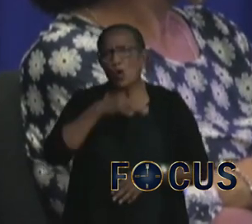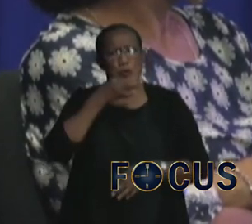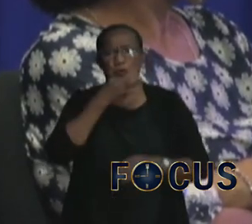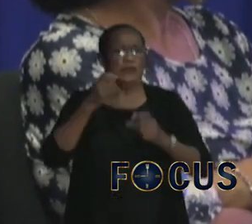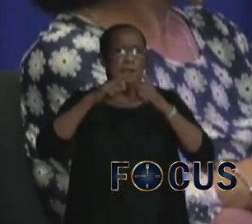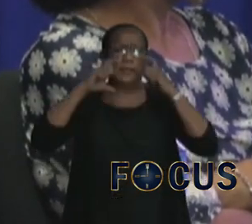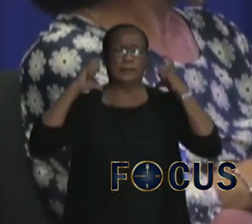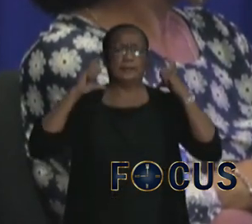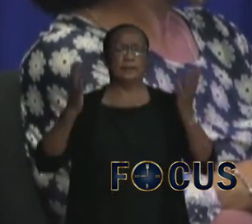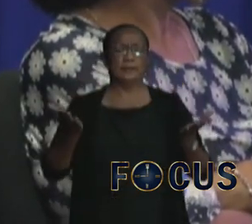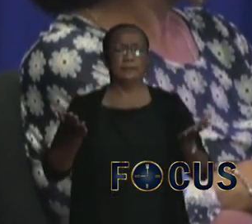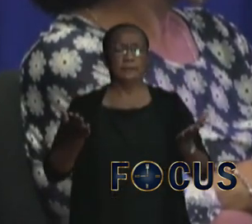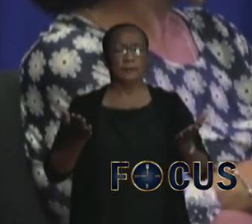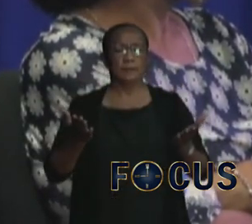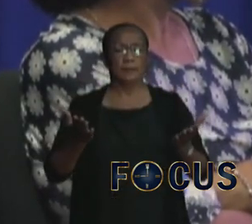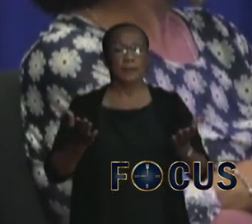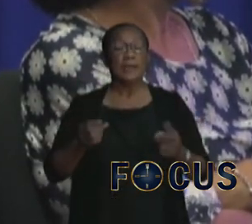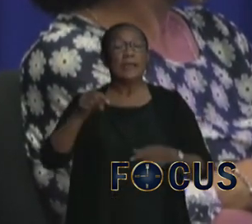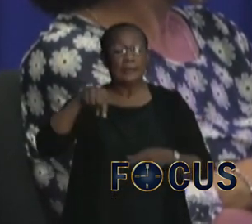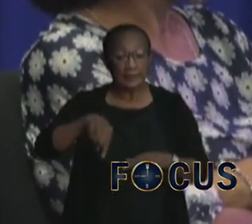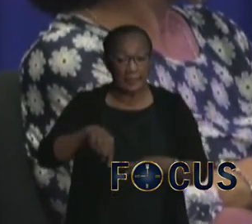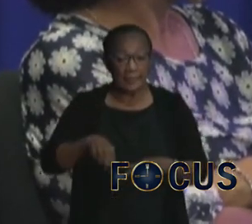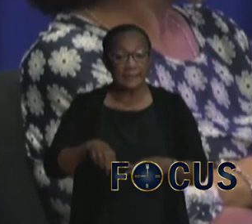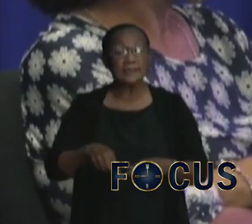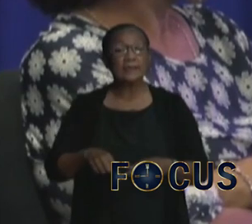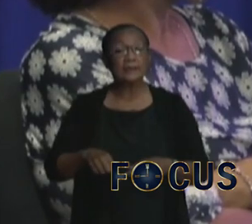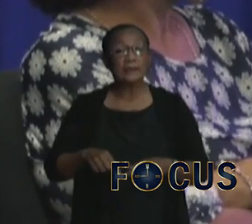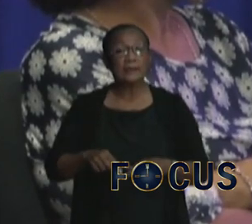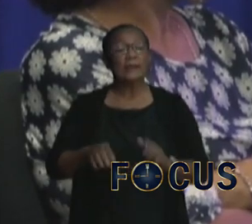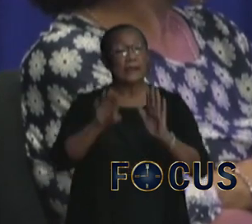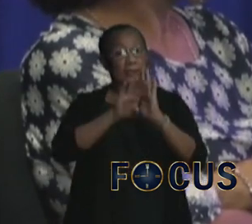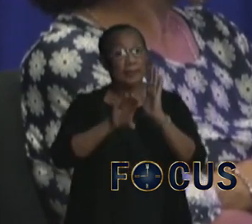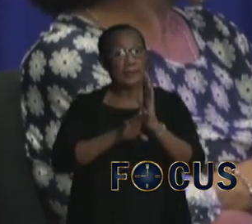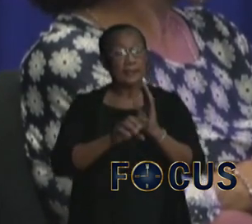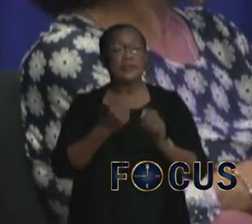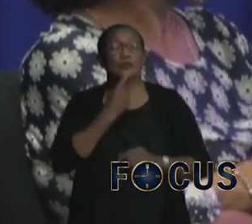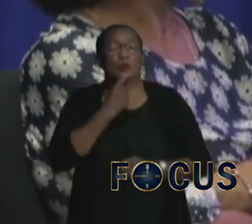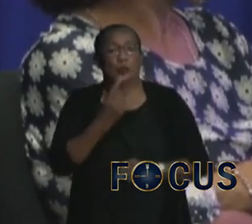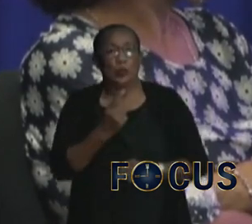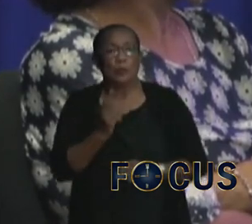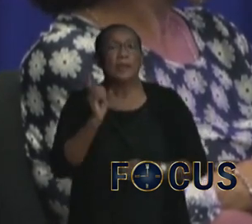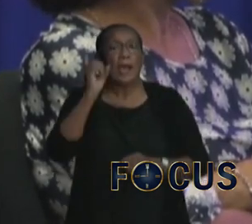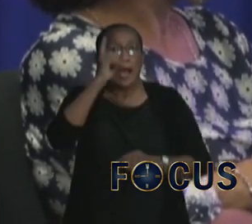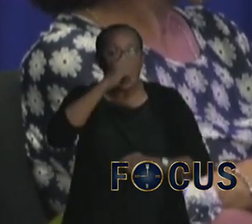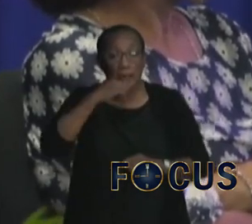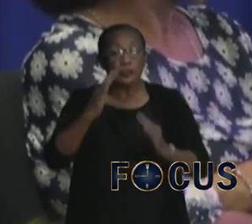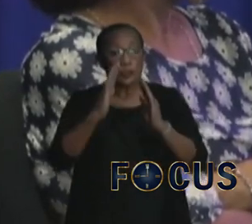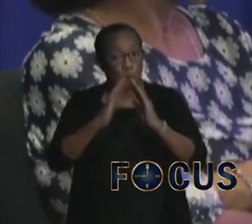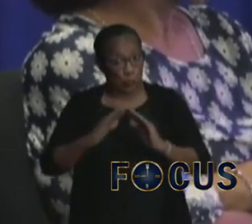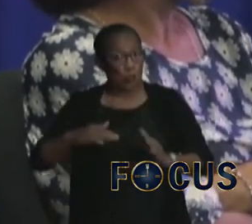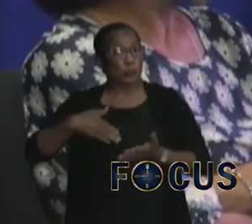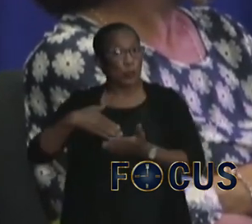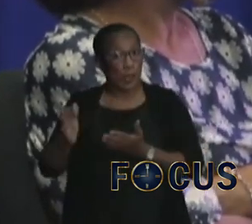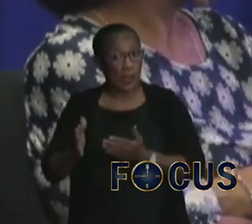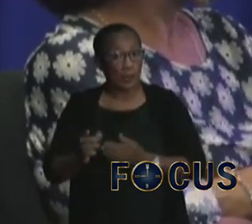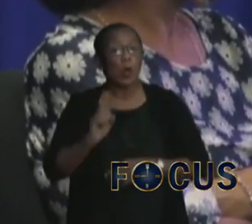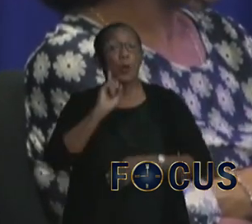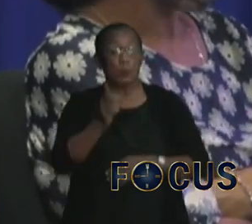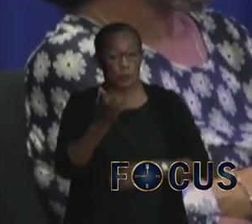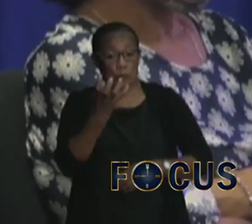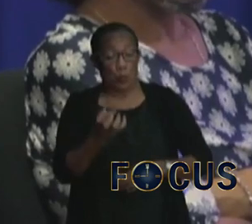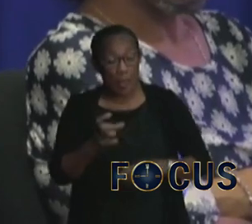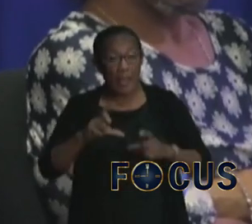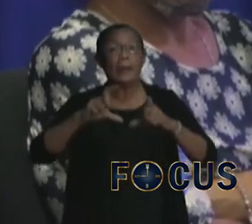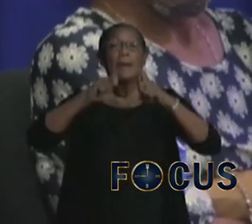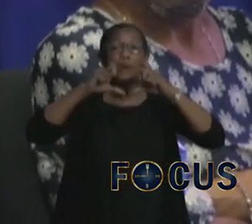zetten. Dus deze regel is met name bedoeld, als je het huis verlaat, zorg dat je een